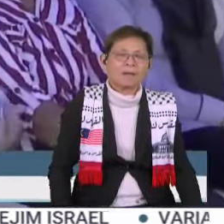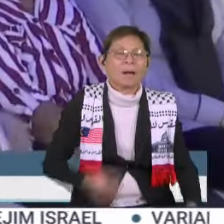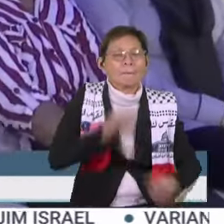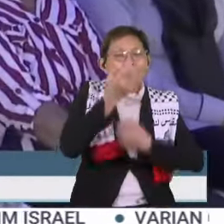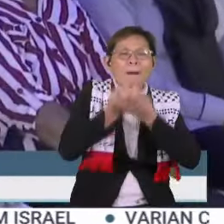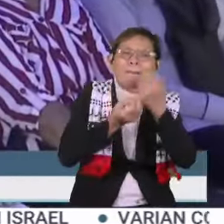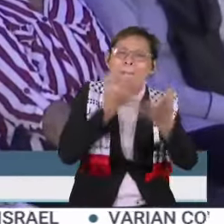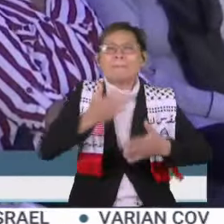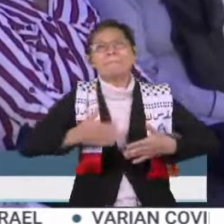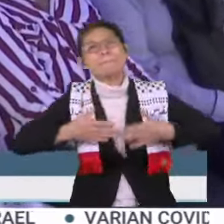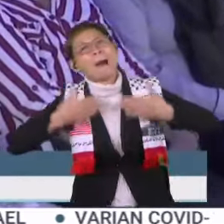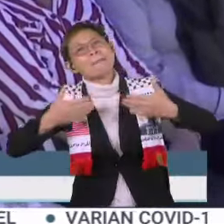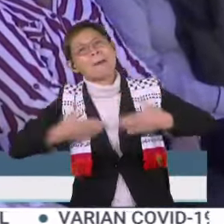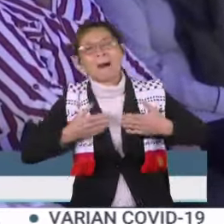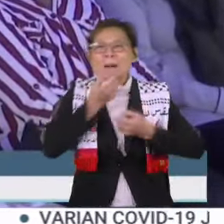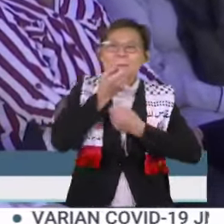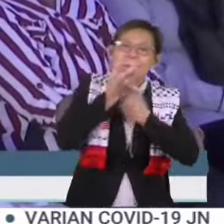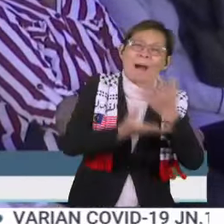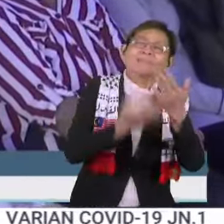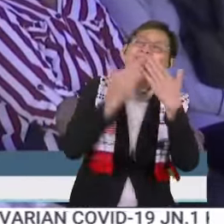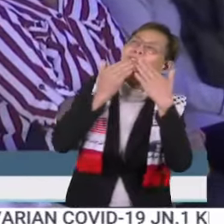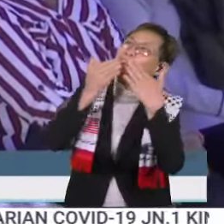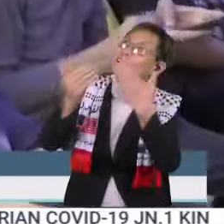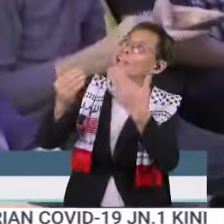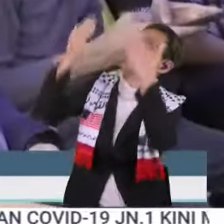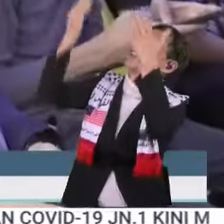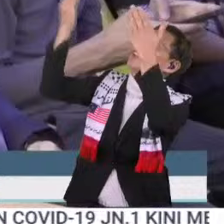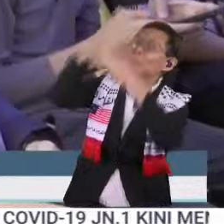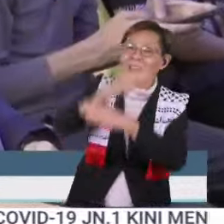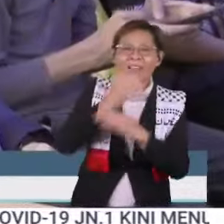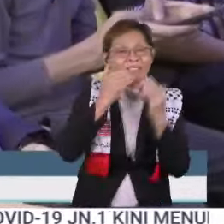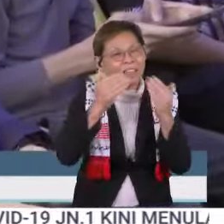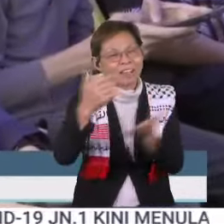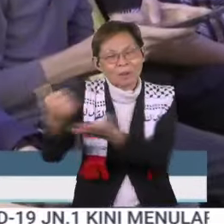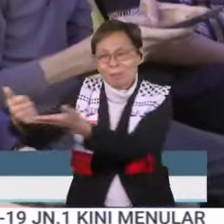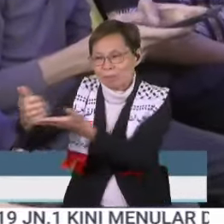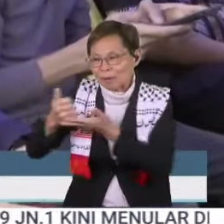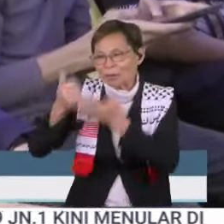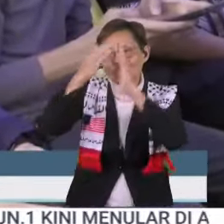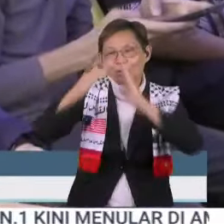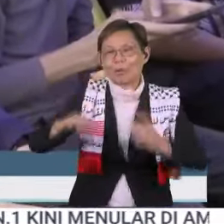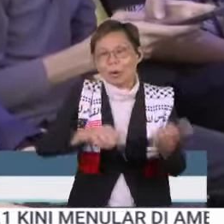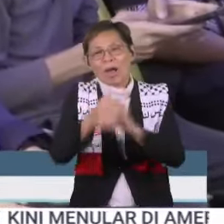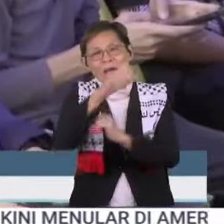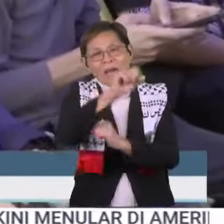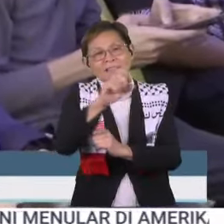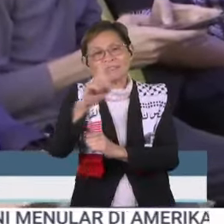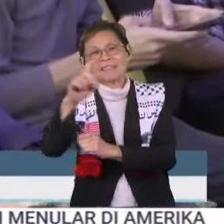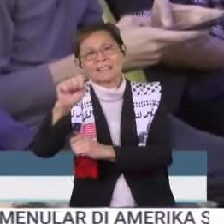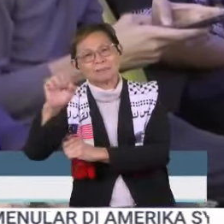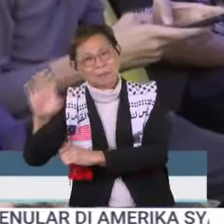Melahirkan kegembiraan ini, Ening menzahirkan rasa syukur dan terima kasih atas bantuan rumah oleh